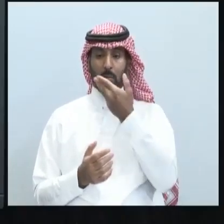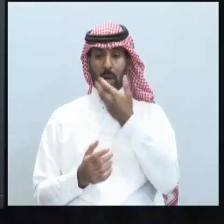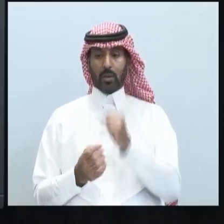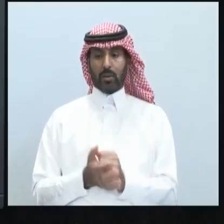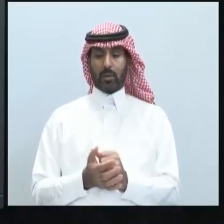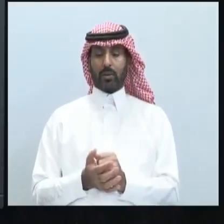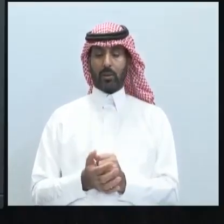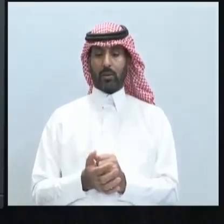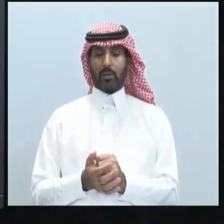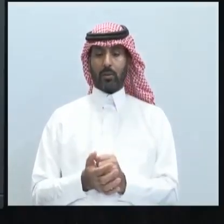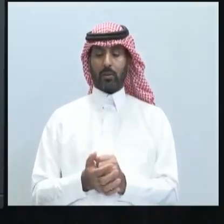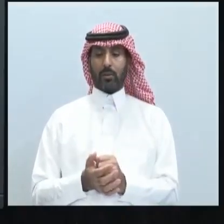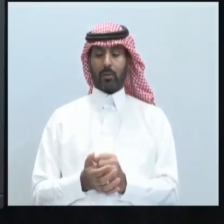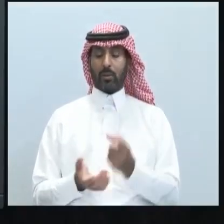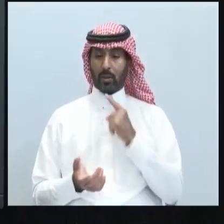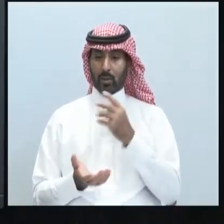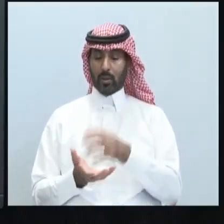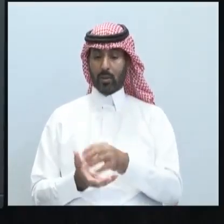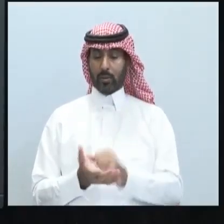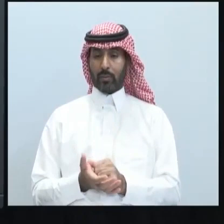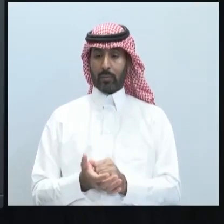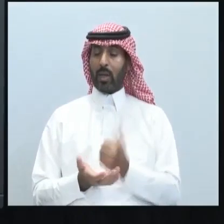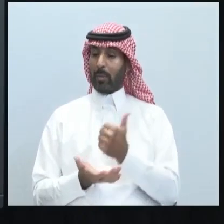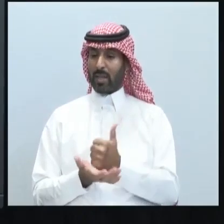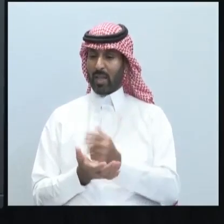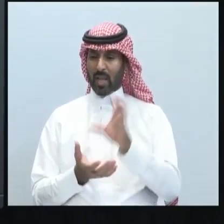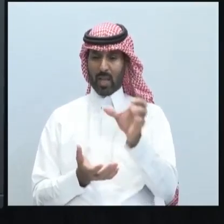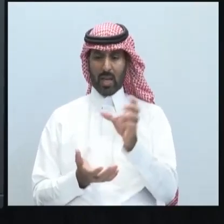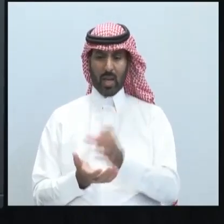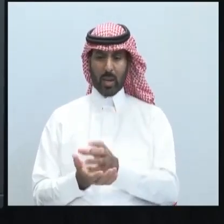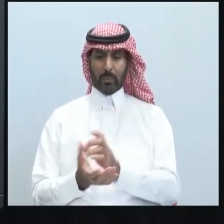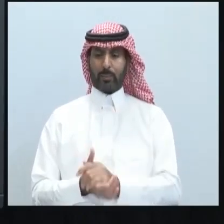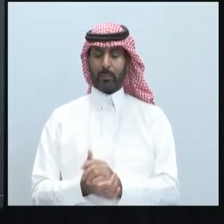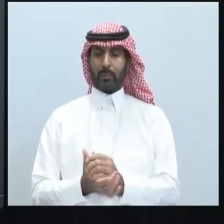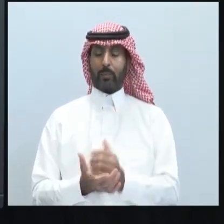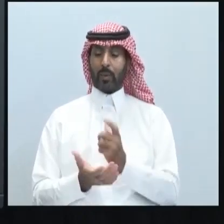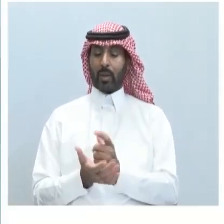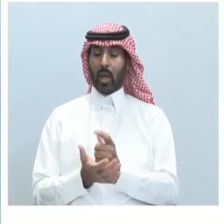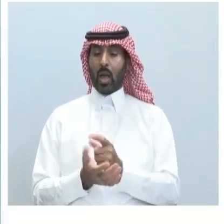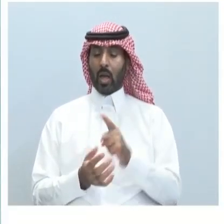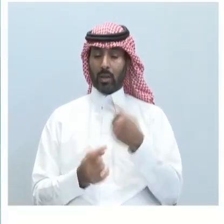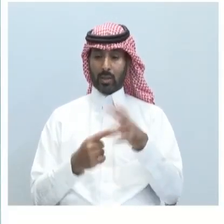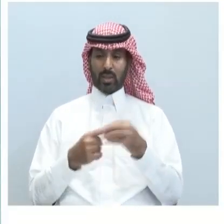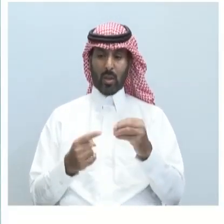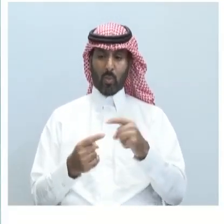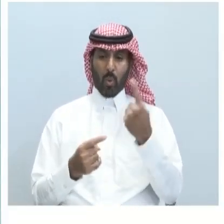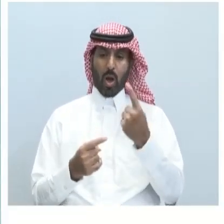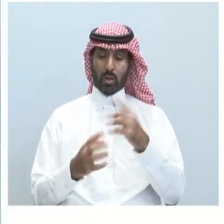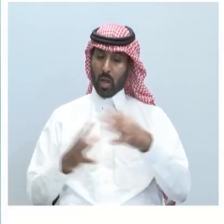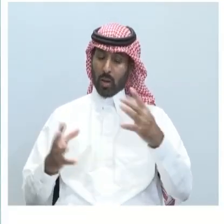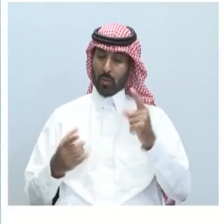الهيدروكسيد معناته ماده قاعديه اذا لان تركيز ايون الهيدروكسيد عندي هنا اكبر من تركيز